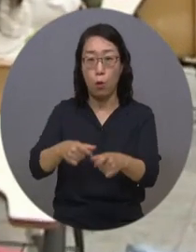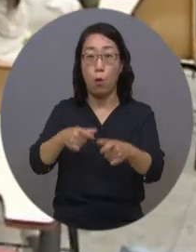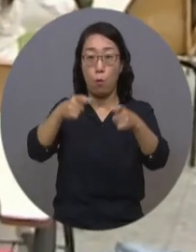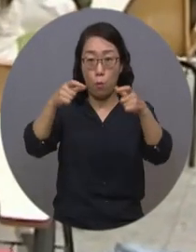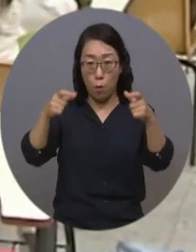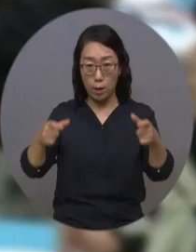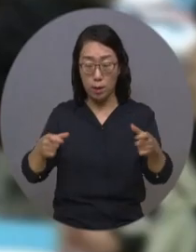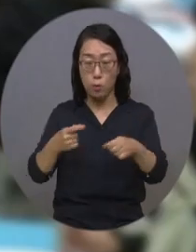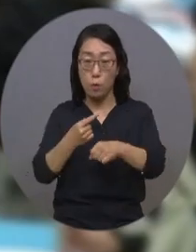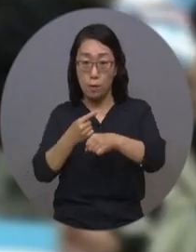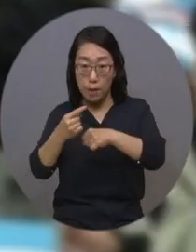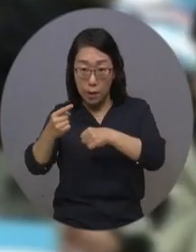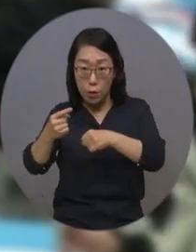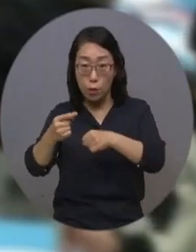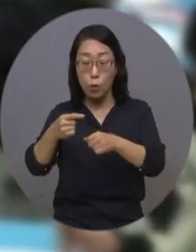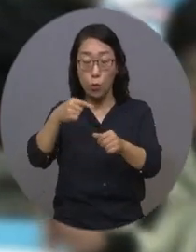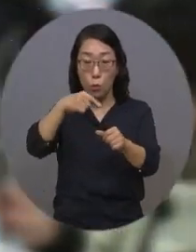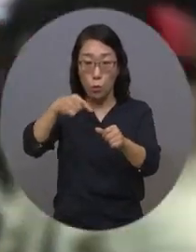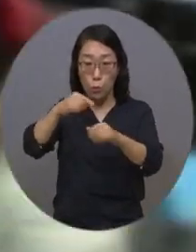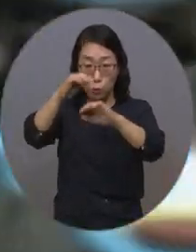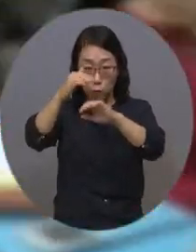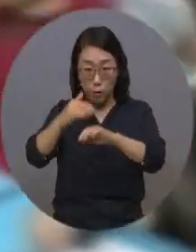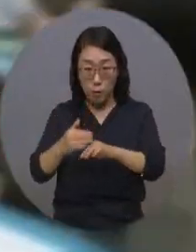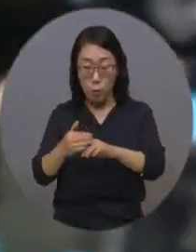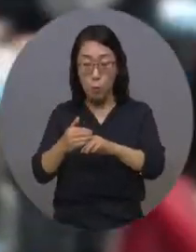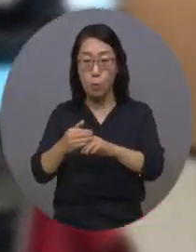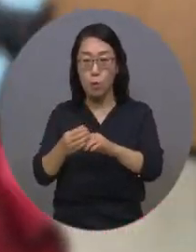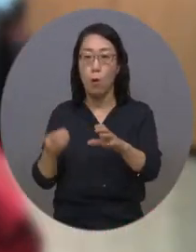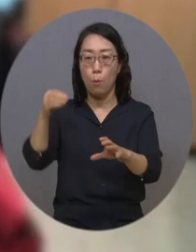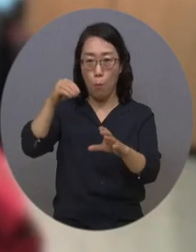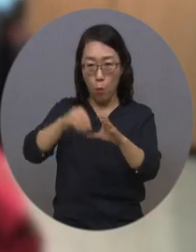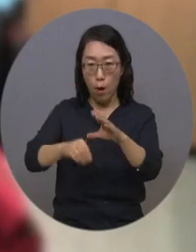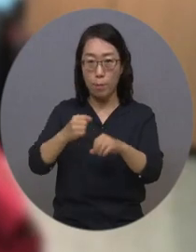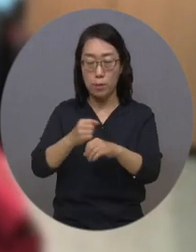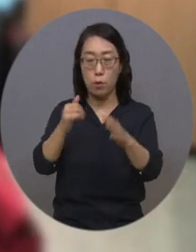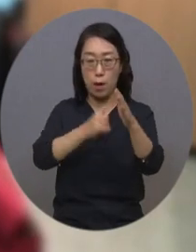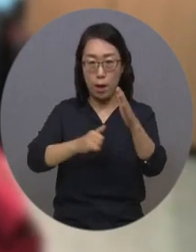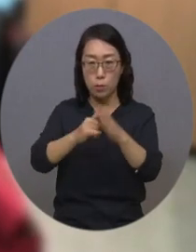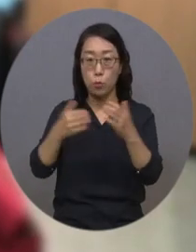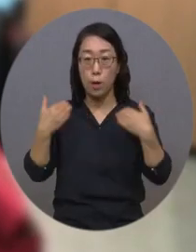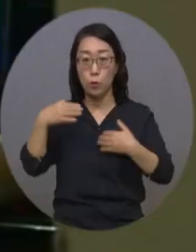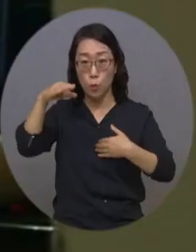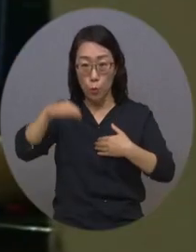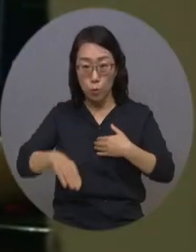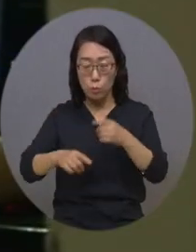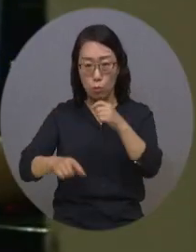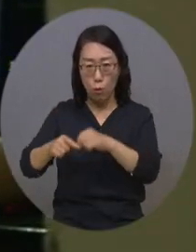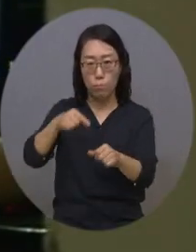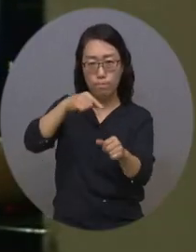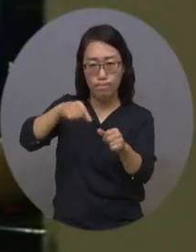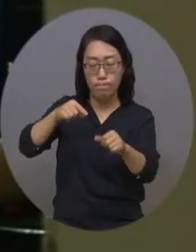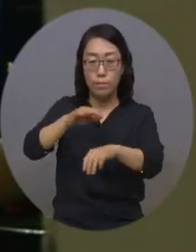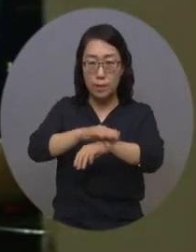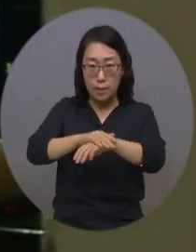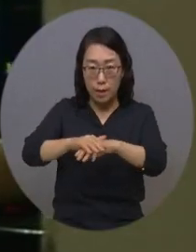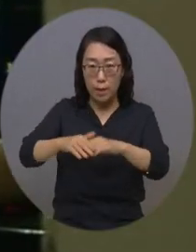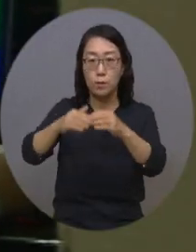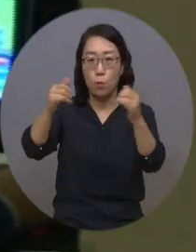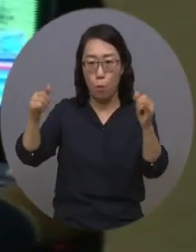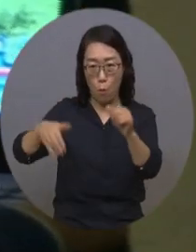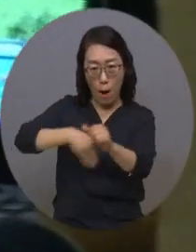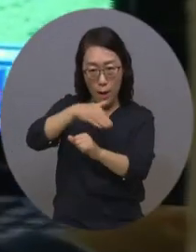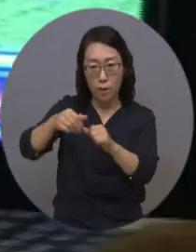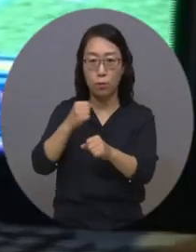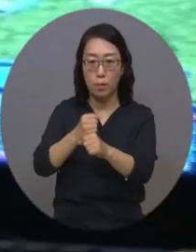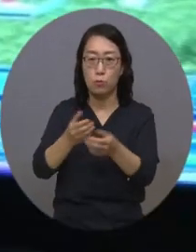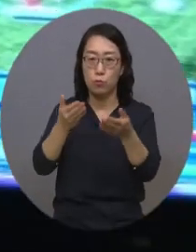개정 교육과정의 개인 과몰입 을 포함하는 등 가정과 학교에서 지도할 수 있는 환경을 조성하기로 했습니다